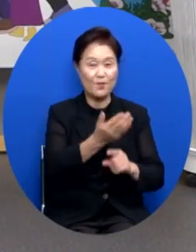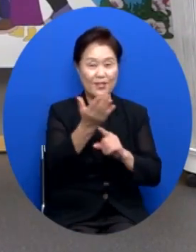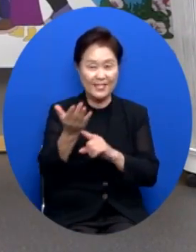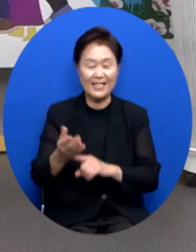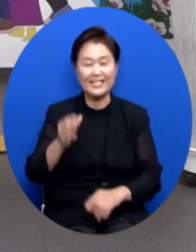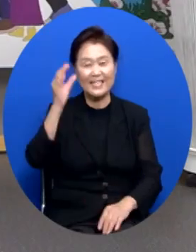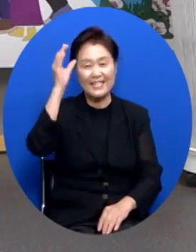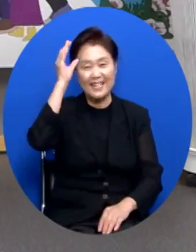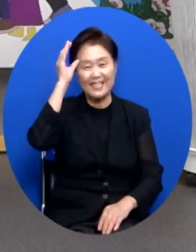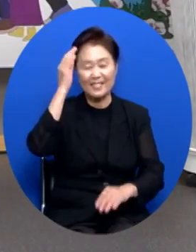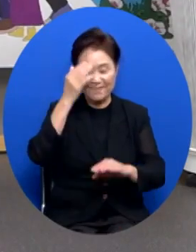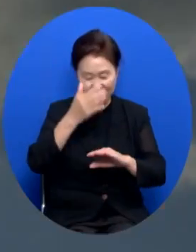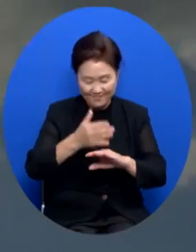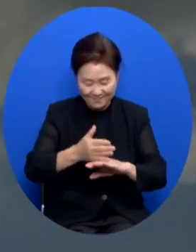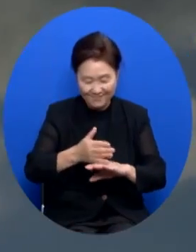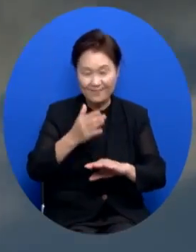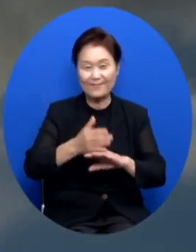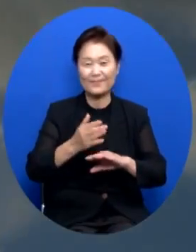기대하겠습니다. 감사합니다.